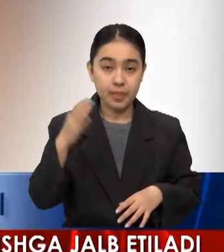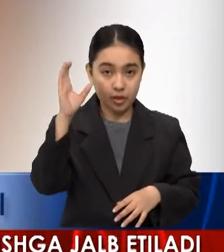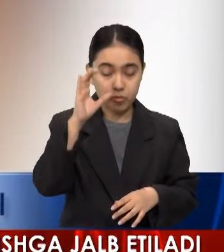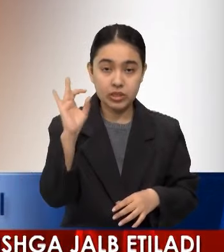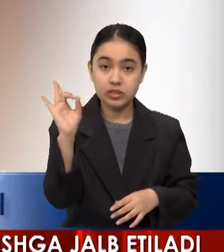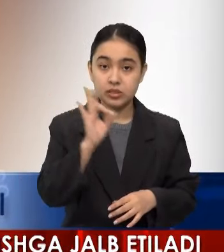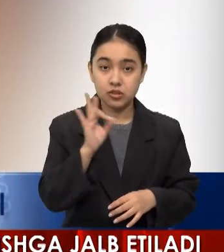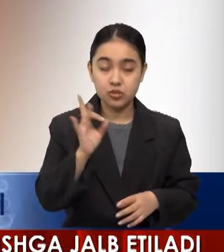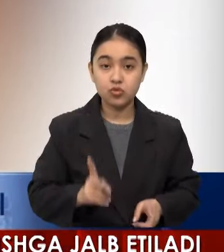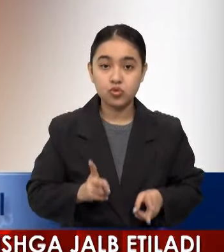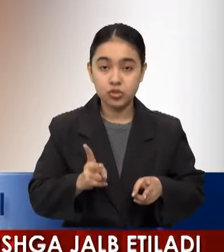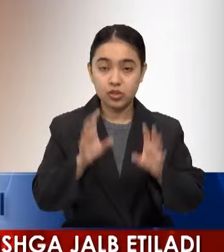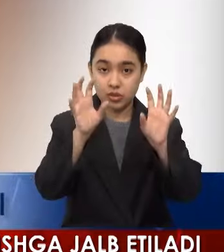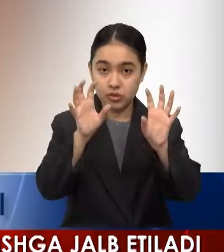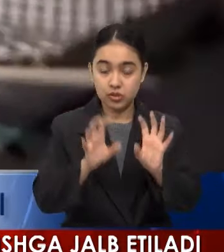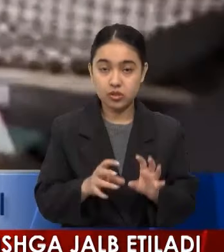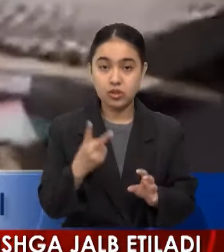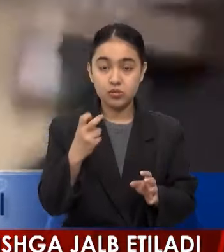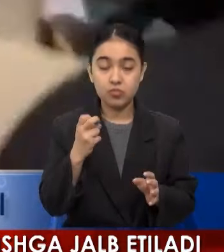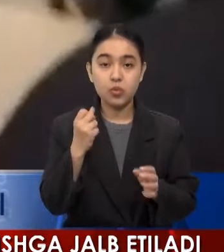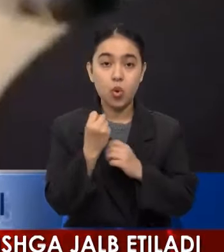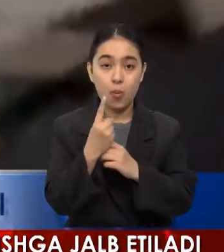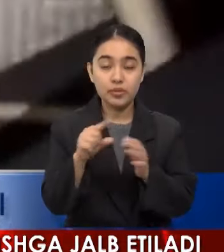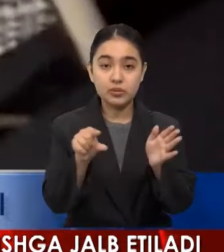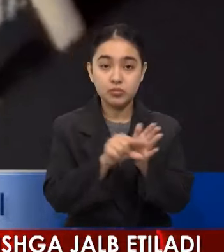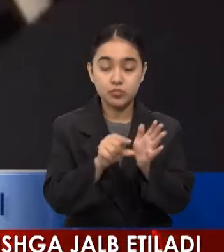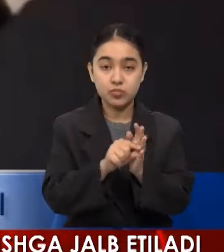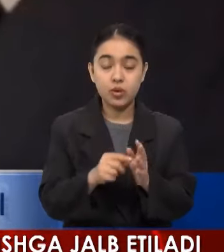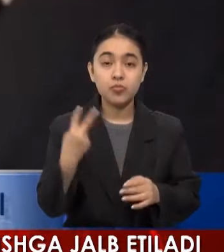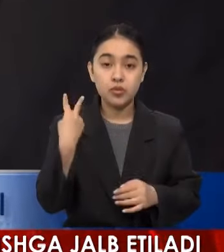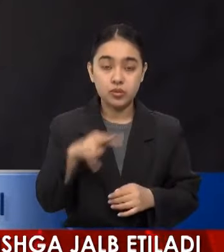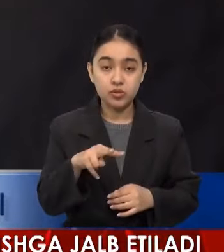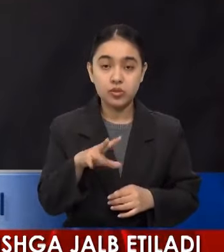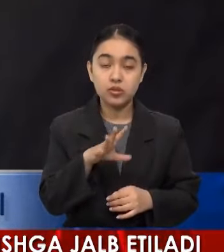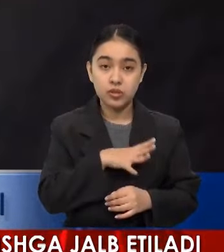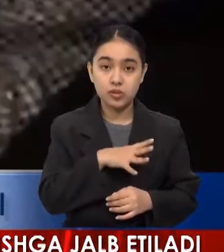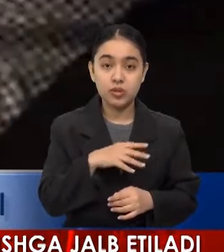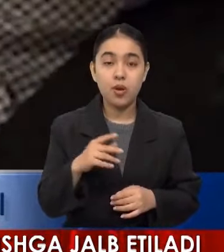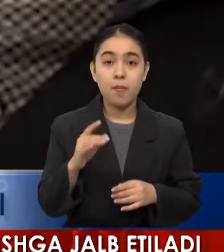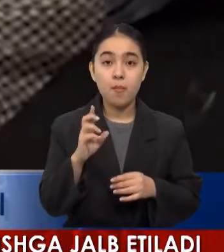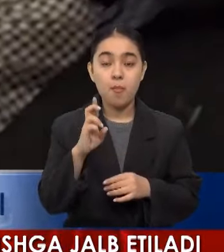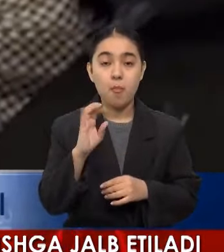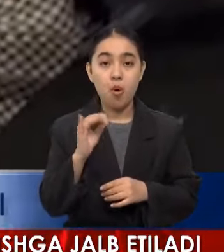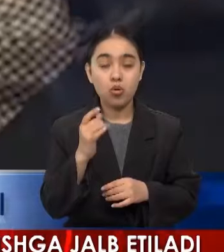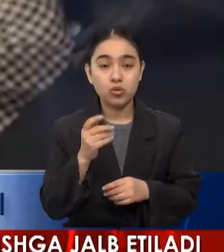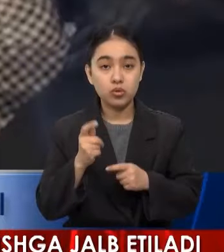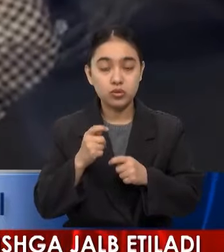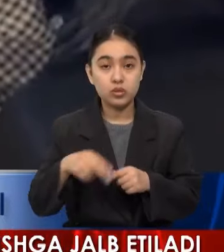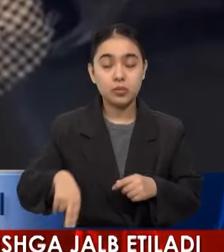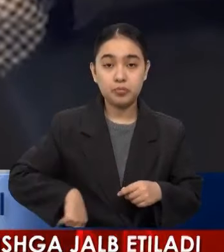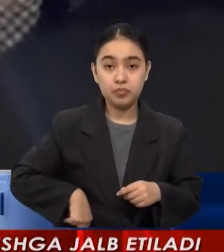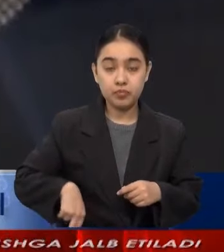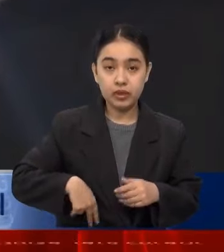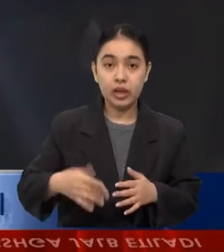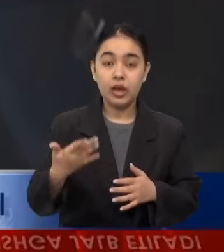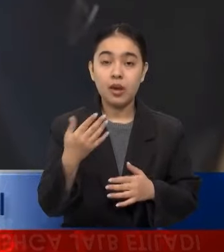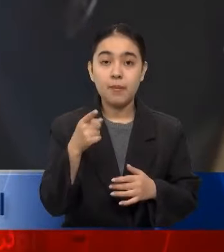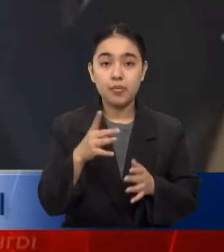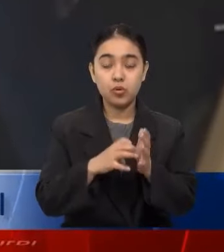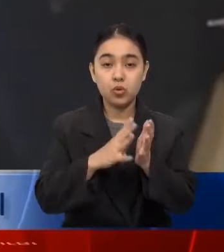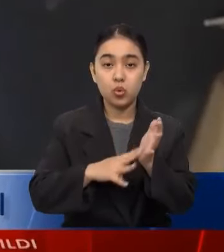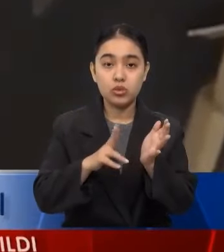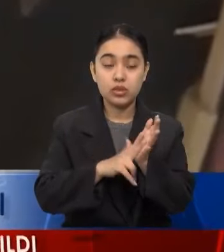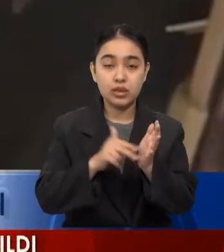O'zbekiston Respublikasi jinoyat kodeksining 211-moddasi bilan sudlangan bog'dorchilik uzumchilik shirkati rahbari